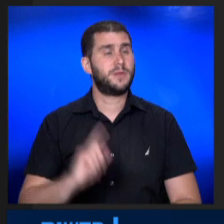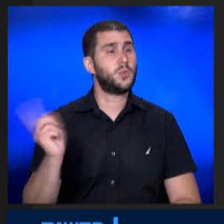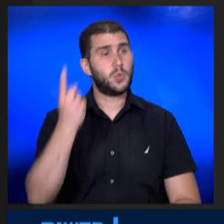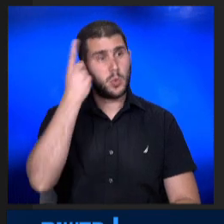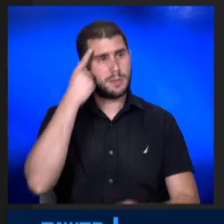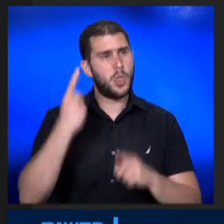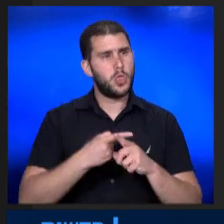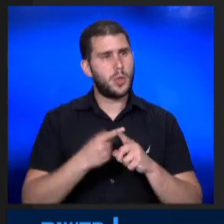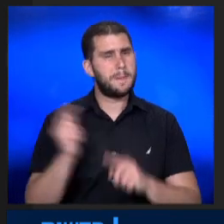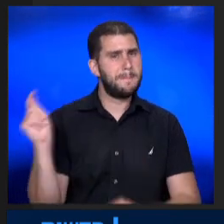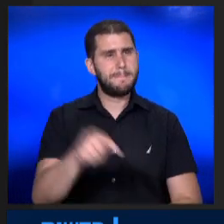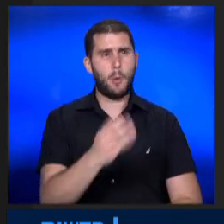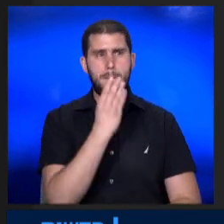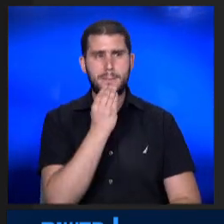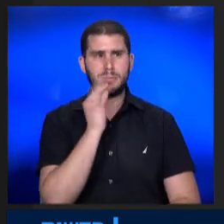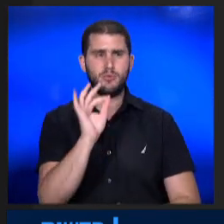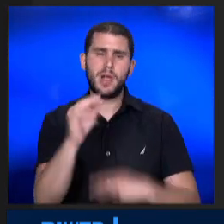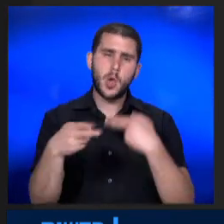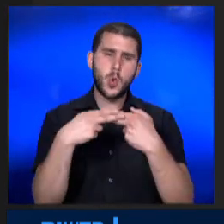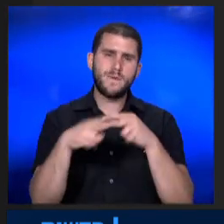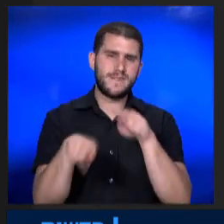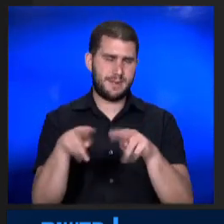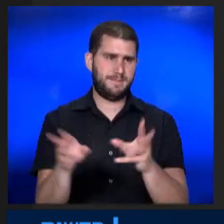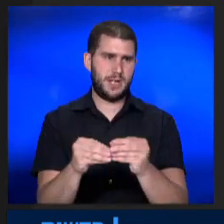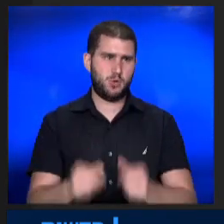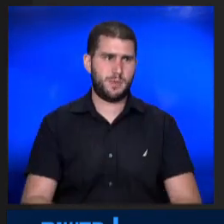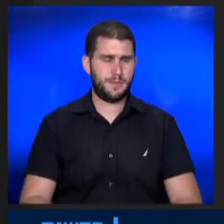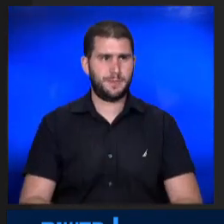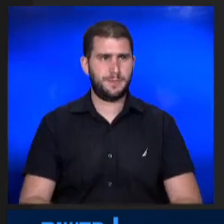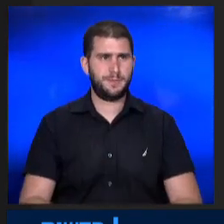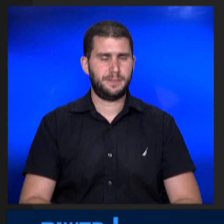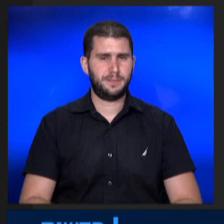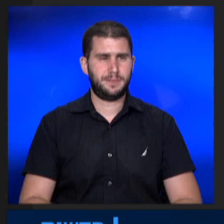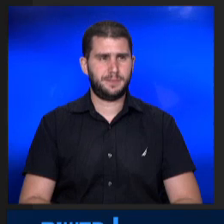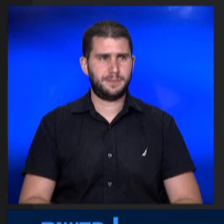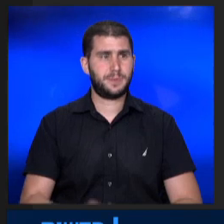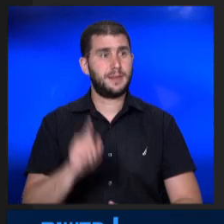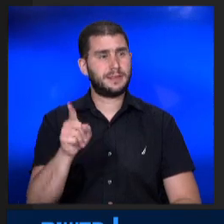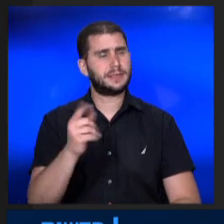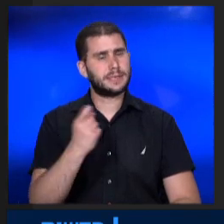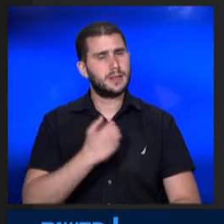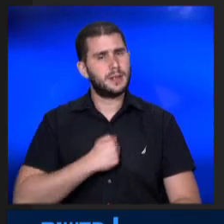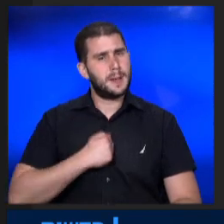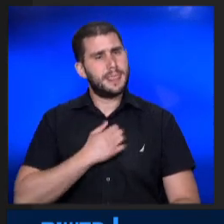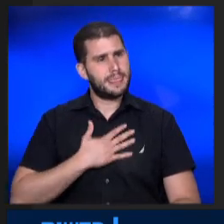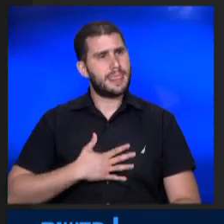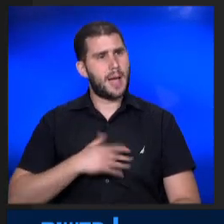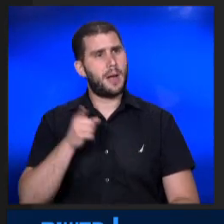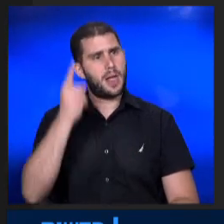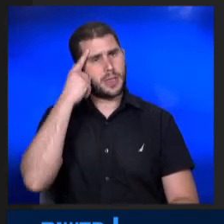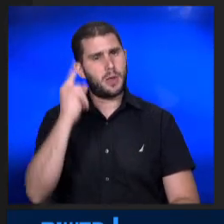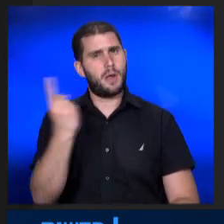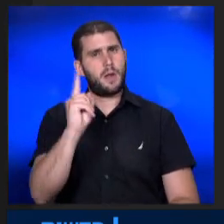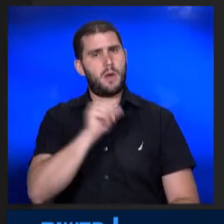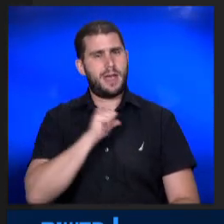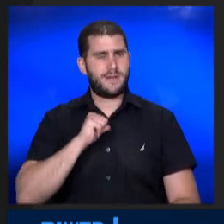Sappiamo che ci sono i suoi zii che sono venuti da Israele per stargli vicino e questo un poco ci conforta